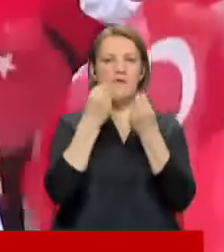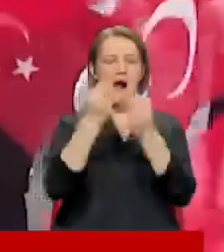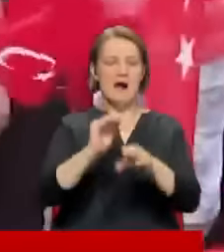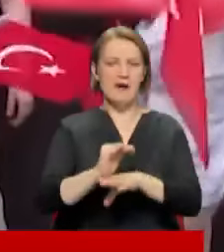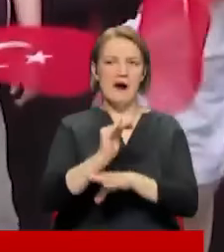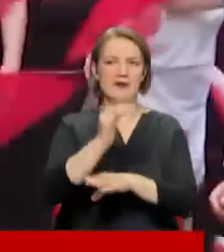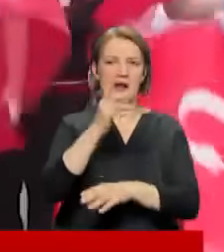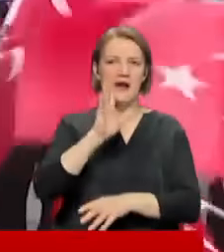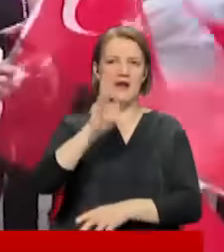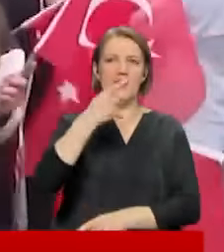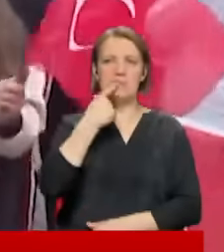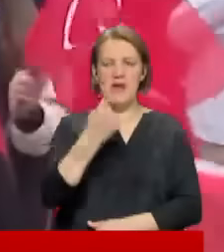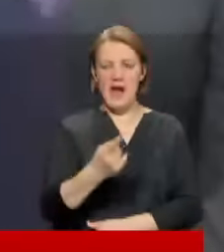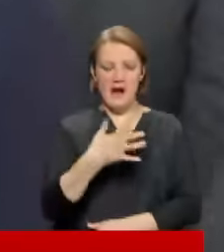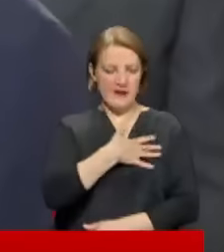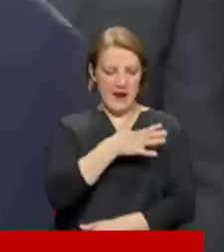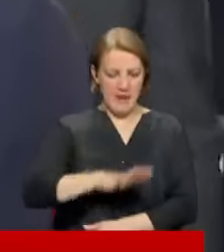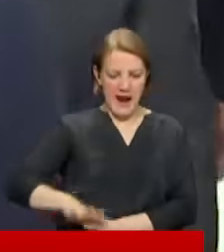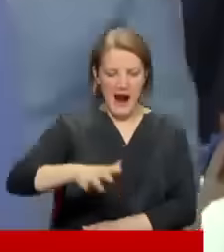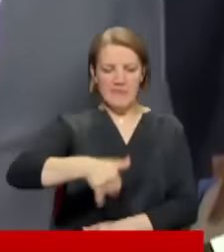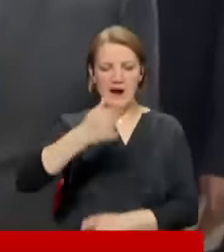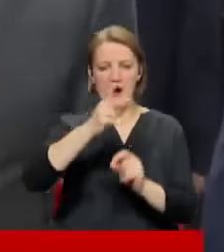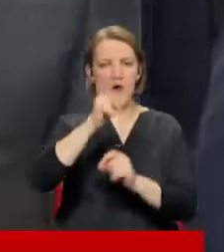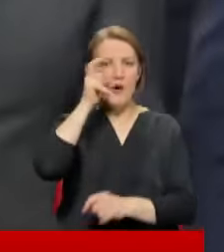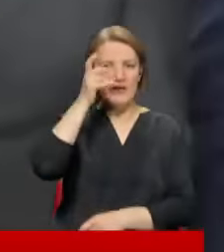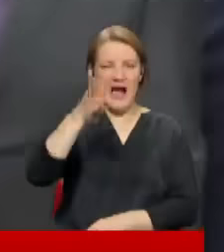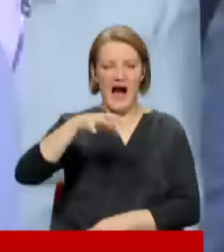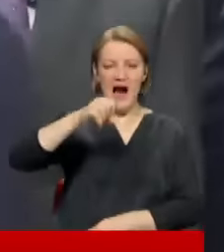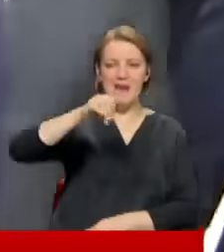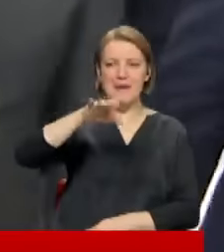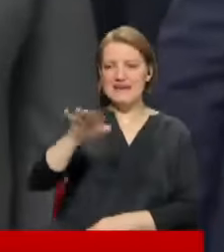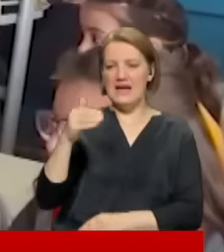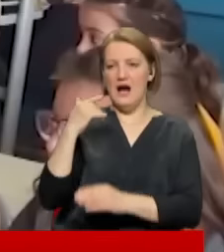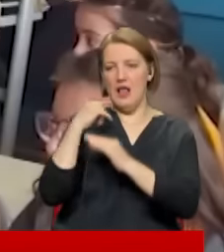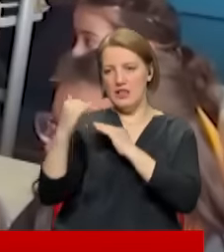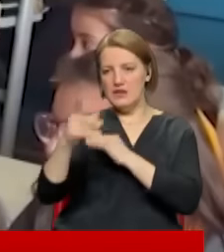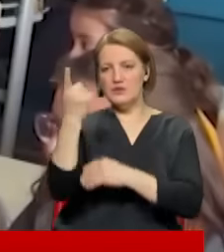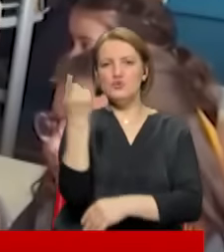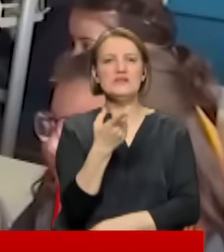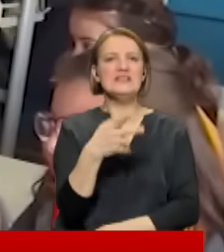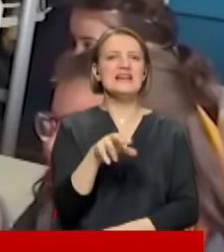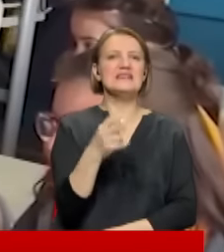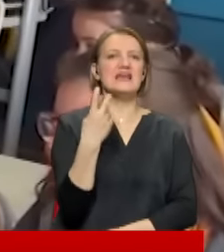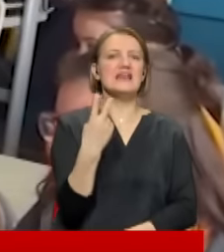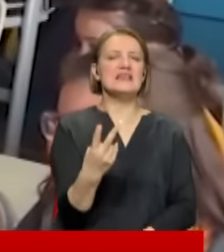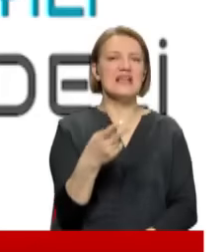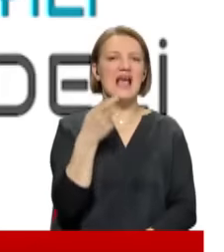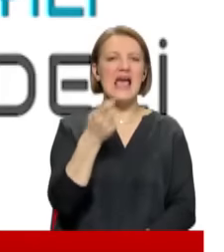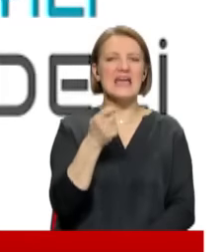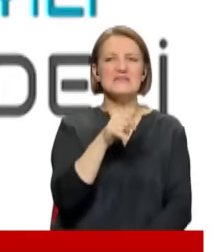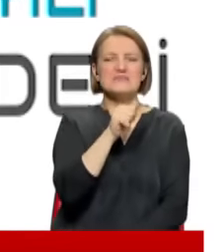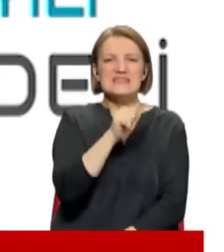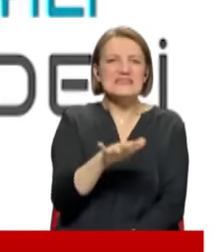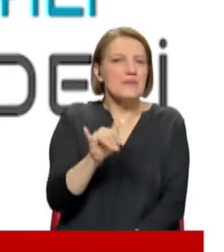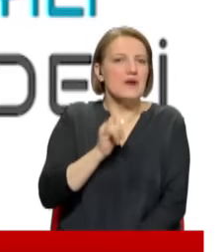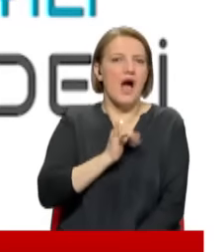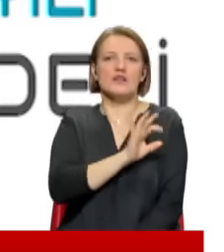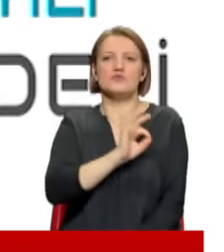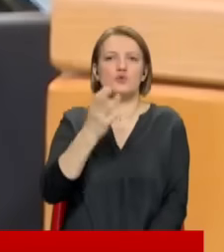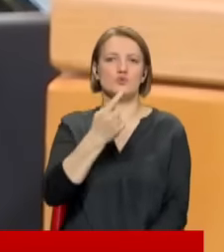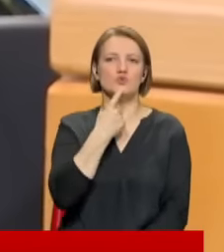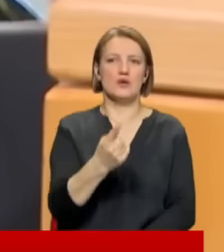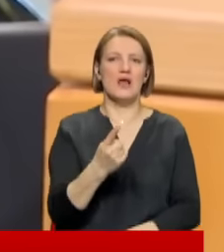hayata geçiriyorum demişti. CHP Genel Başkanı Özgür Özel, AK Parti seçmeninin %82'sinin eğitim sisteminden rahatsız